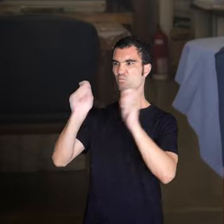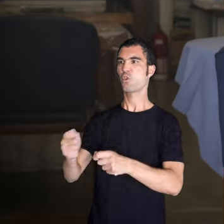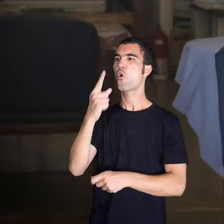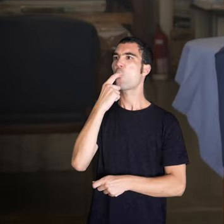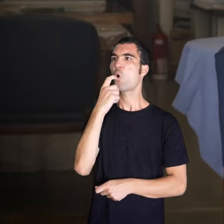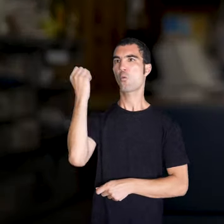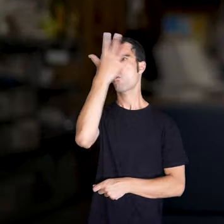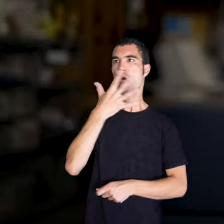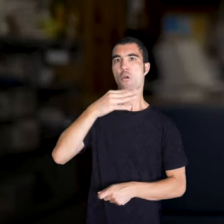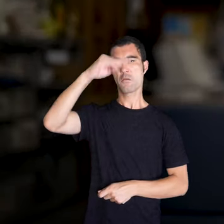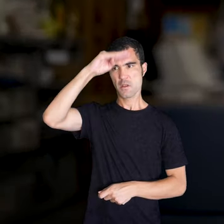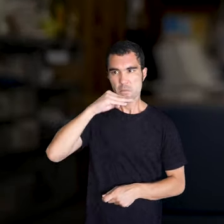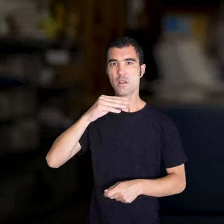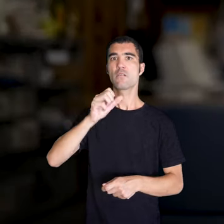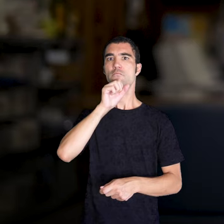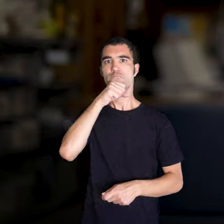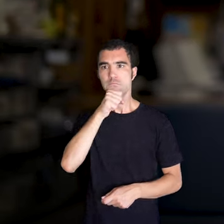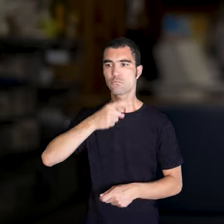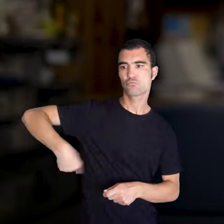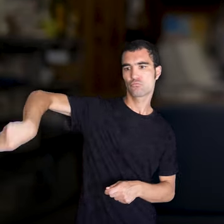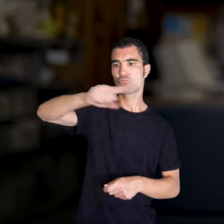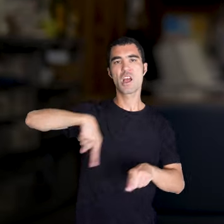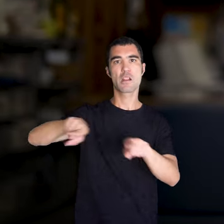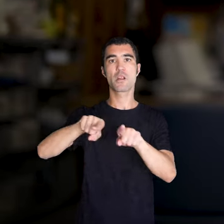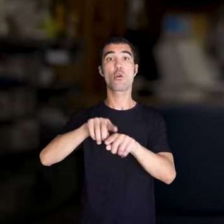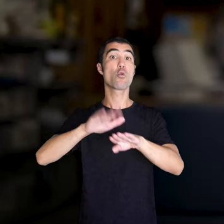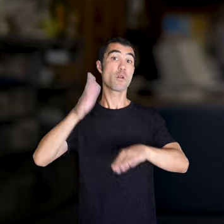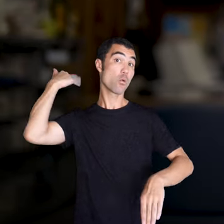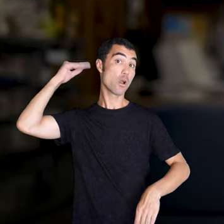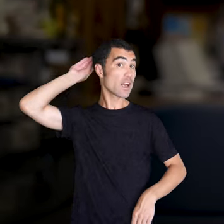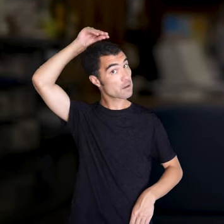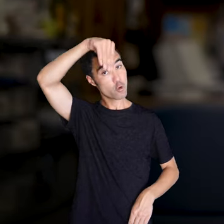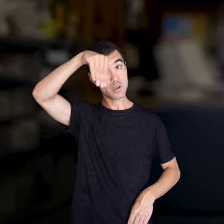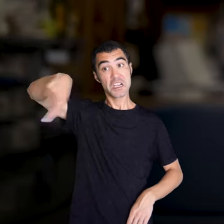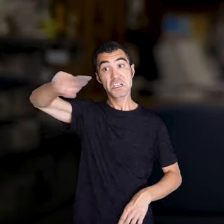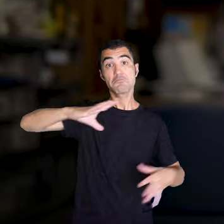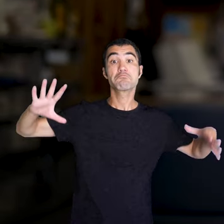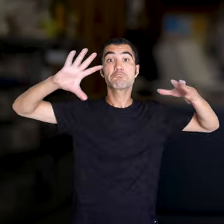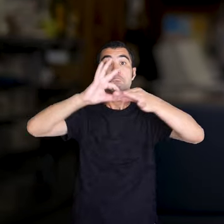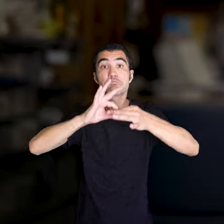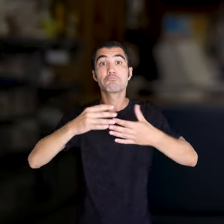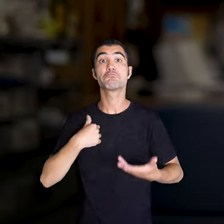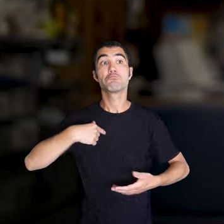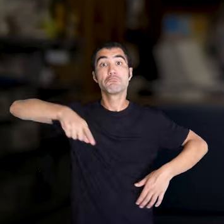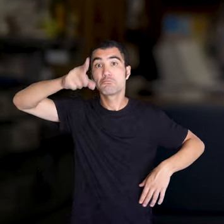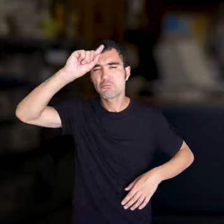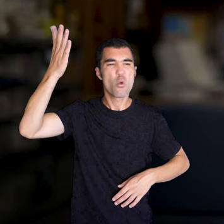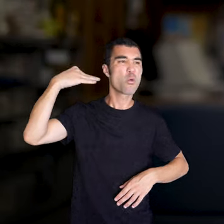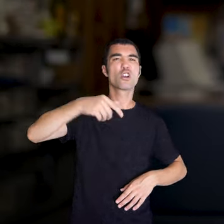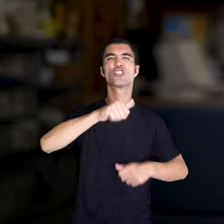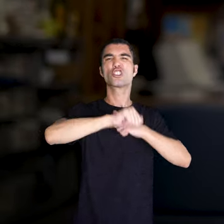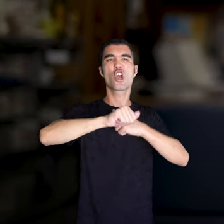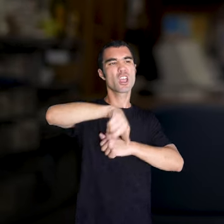meu predí i els seus germans. Jo no sé si va ser per republicans, si va ser que les beates de